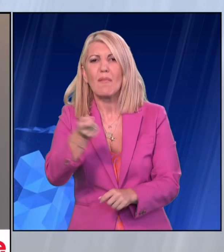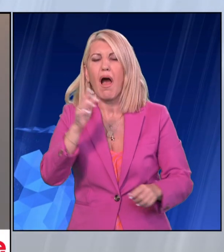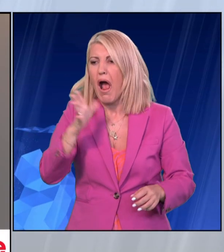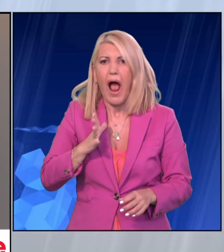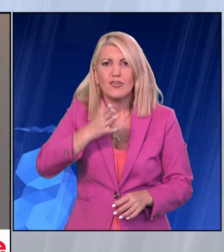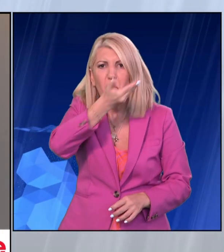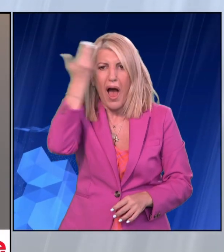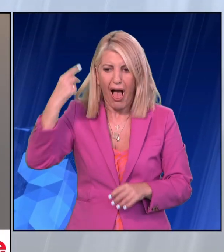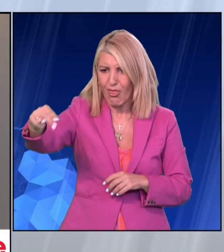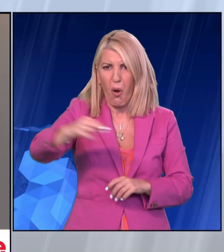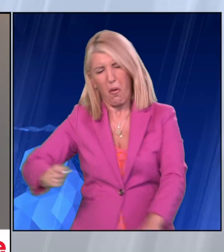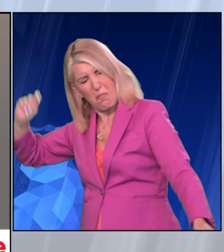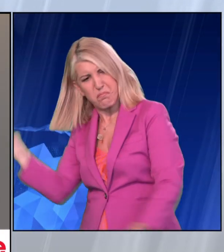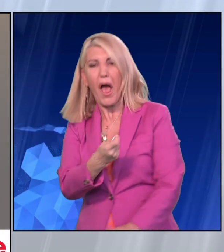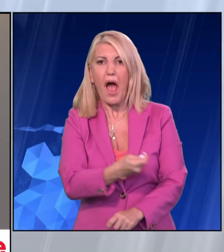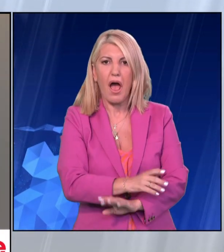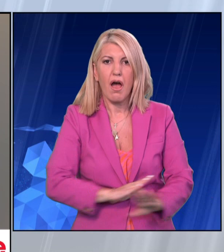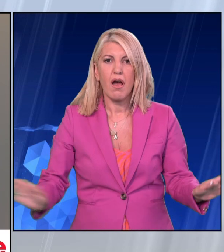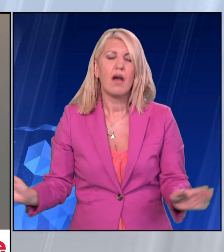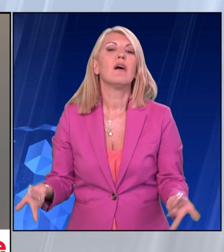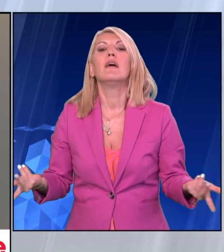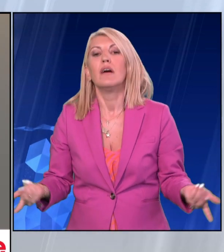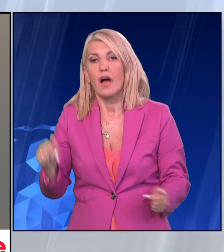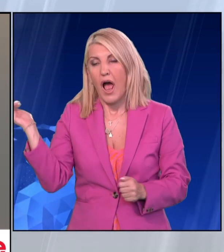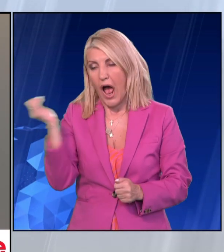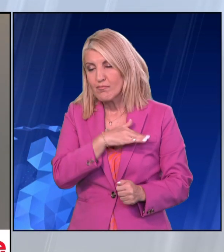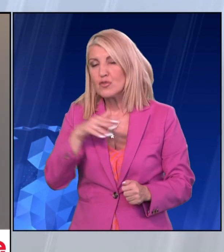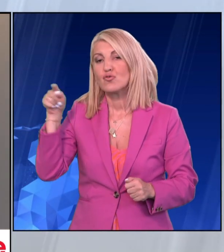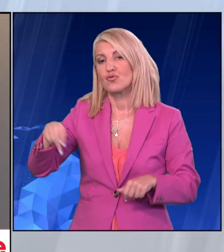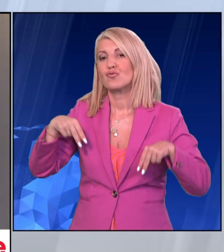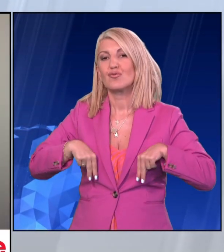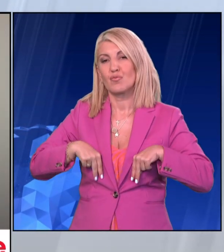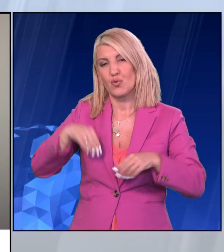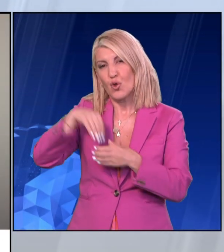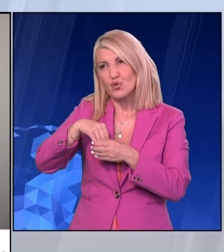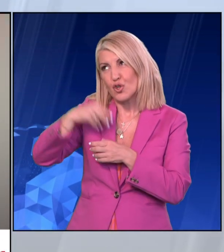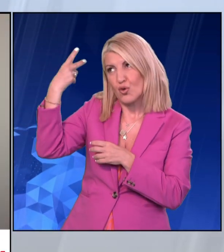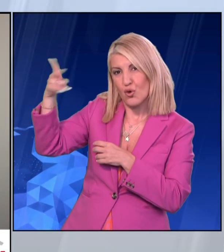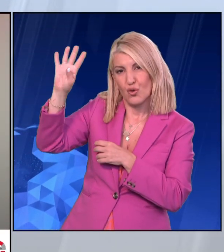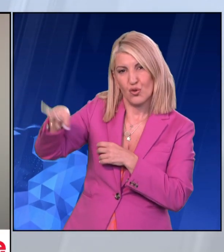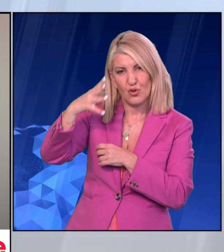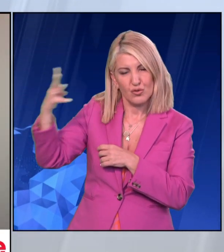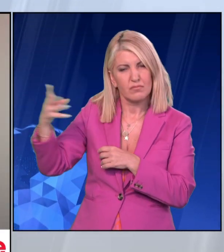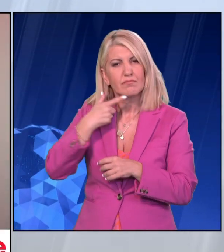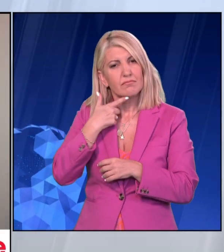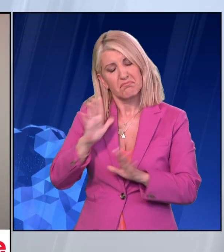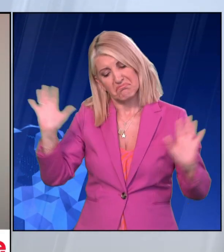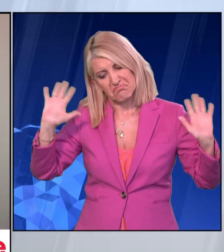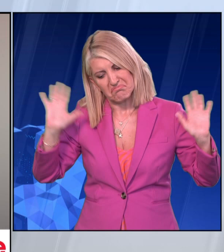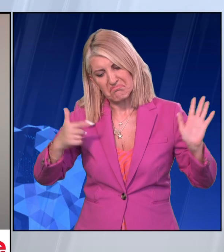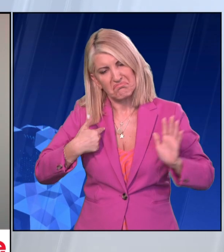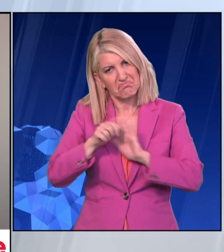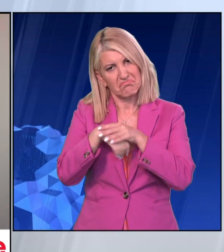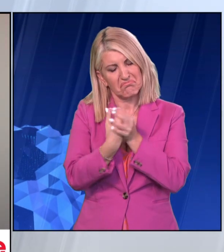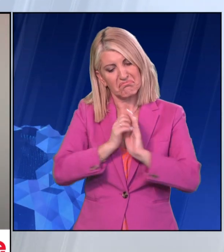μολότοφ. Κροατικά μέσα επικαλούνται πηγές του Υπουργείου Εσωτερικών της γειτονικής χώρας που αναφέρουν ότι η κροατική αστυνομία είχε ενημερώσει εγκαίρως